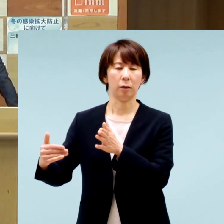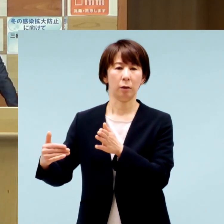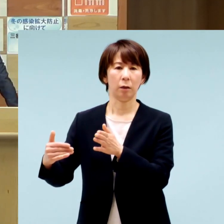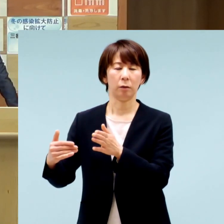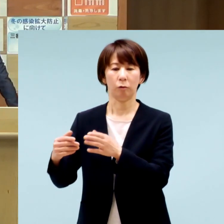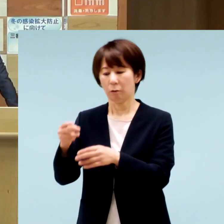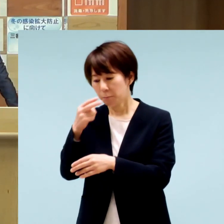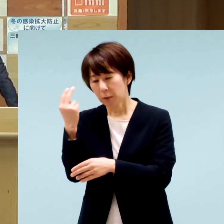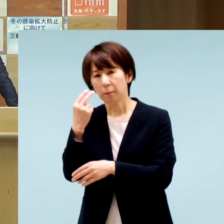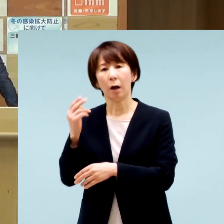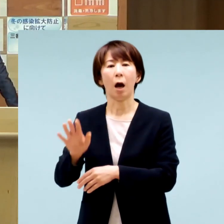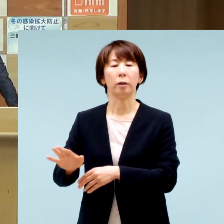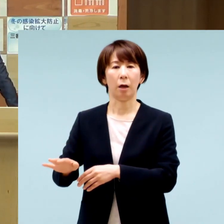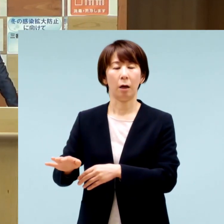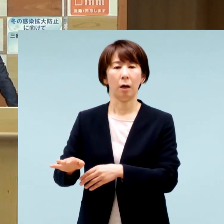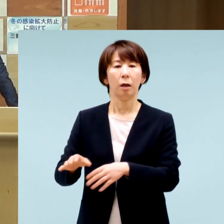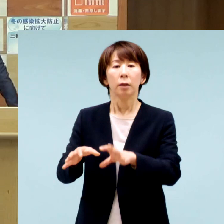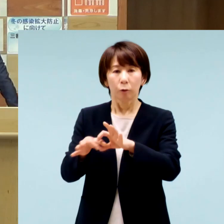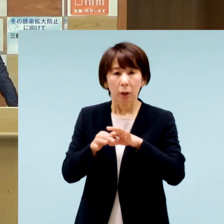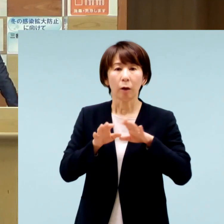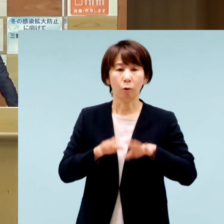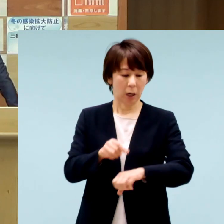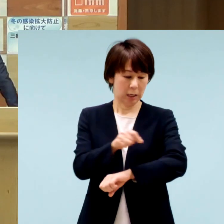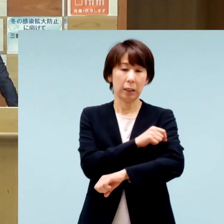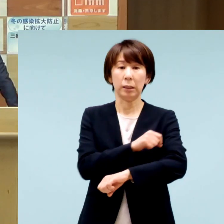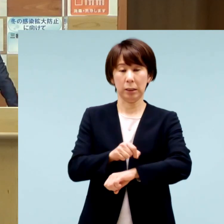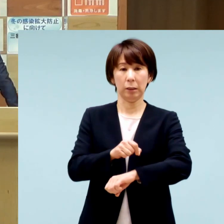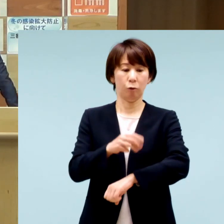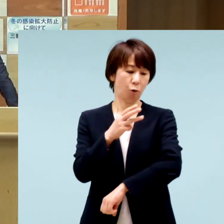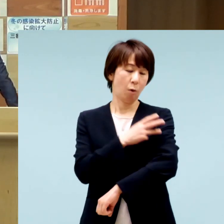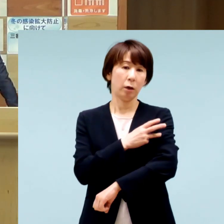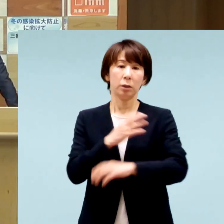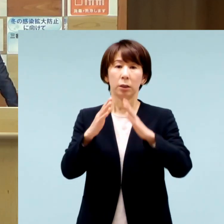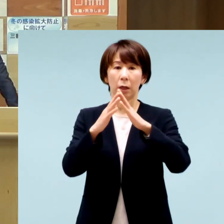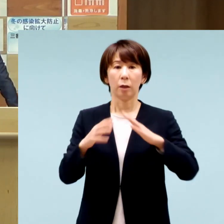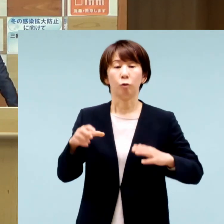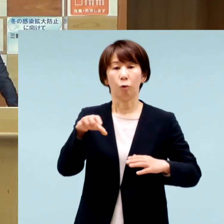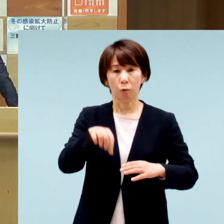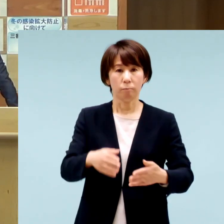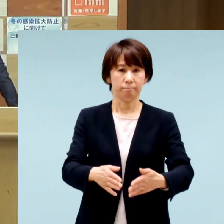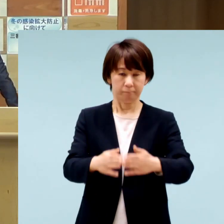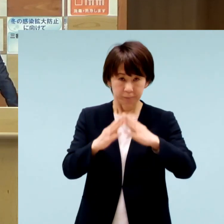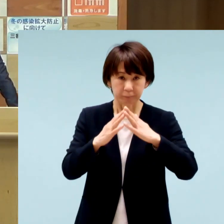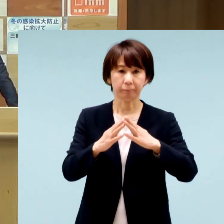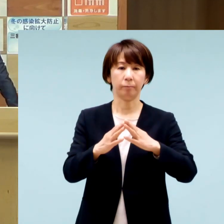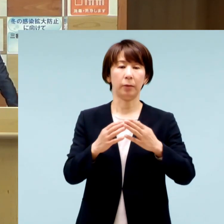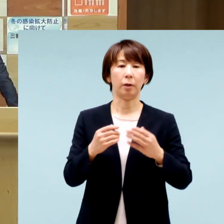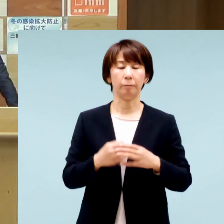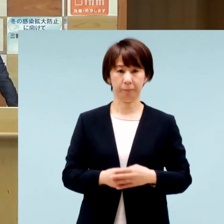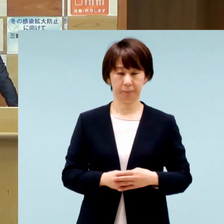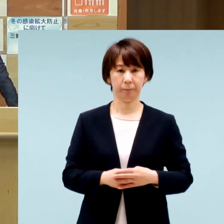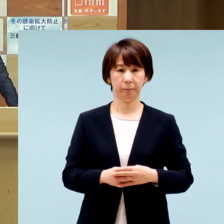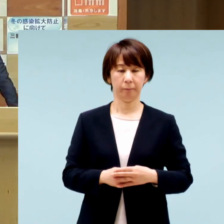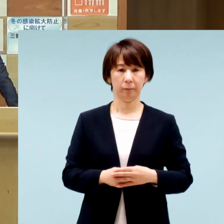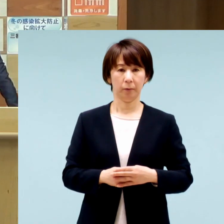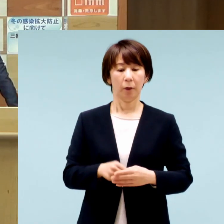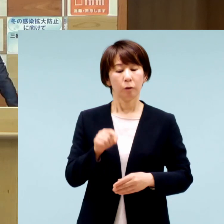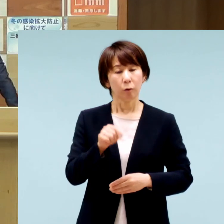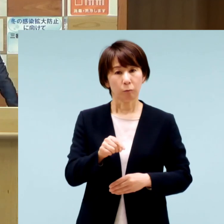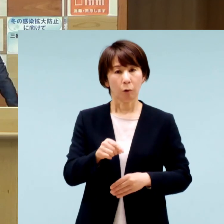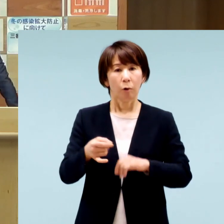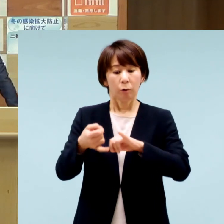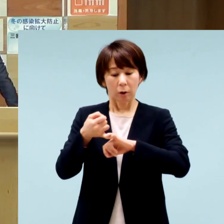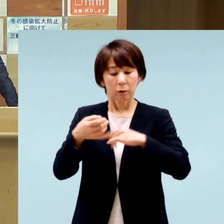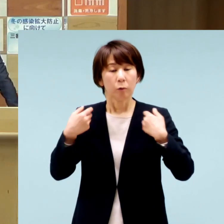臨時の会場、これを設けました。で、予約も、いりませんよということで行わせていただいたところ、やは